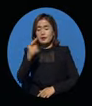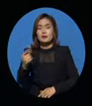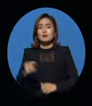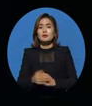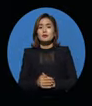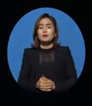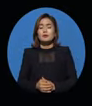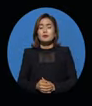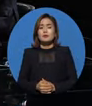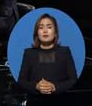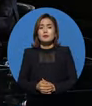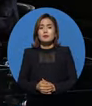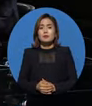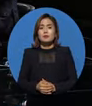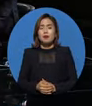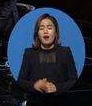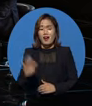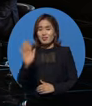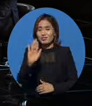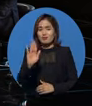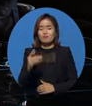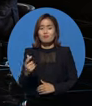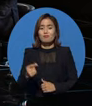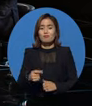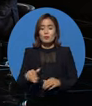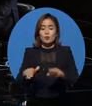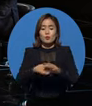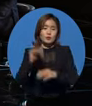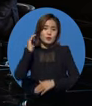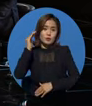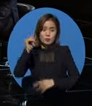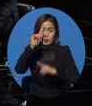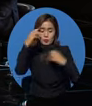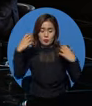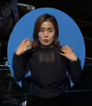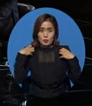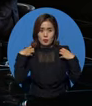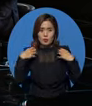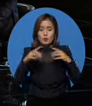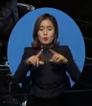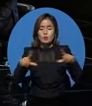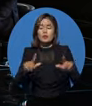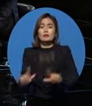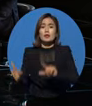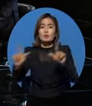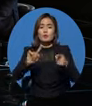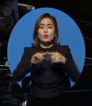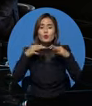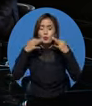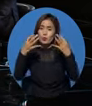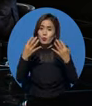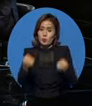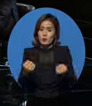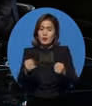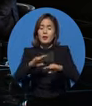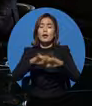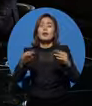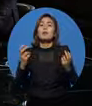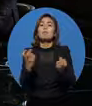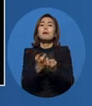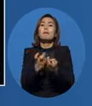전혀 그럴 마지막으로 얘기야 전혀 그렇지 않고 문제는 정부가 민생을 해석의 노력하셔서 쵸 근데 그 해결